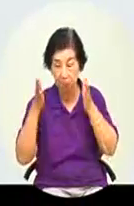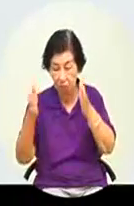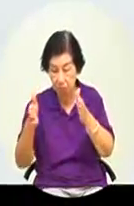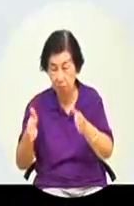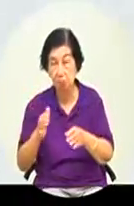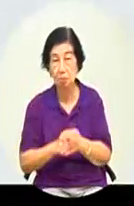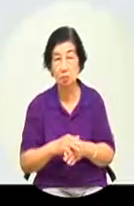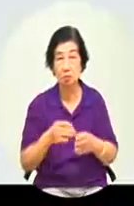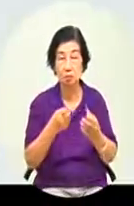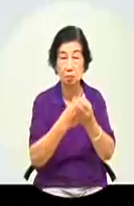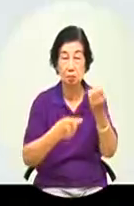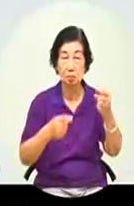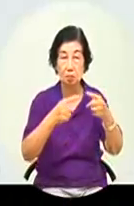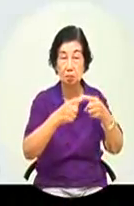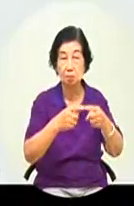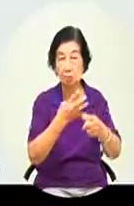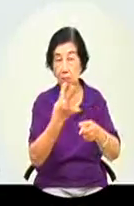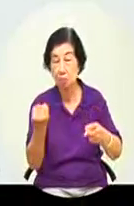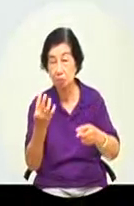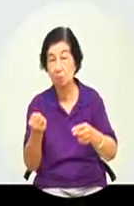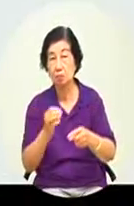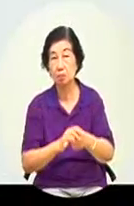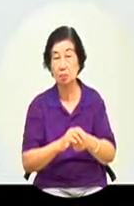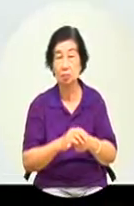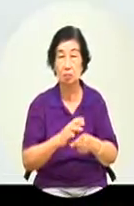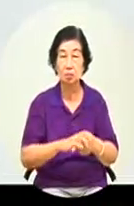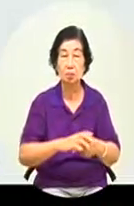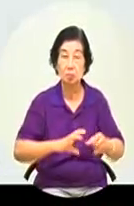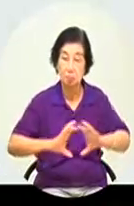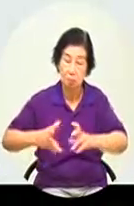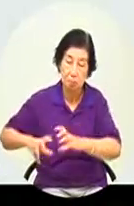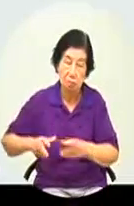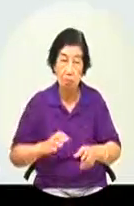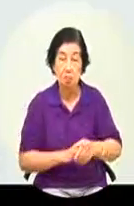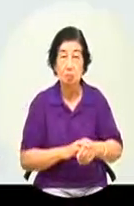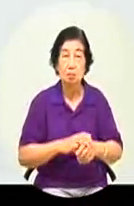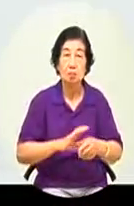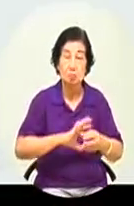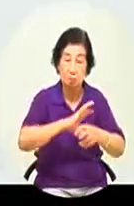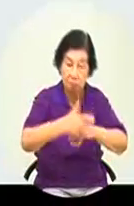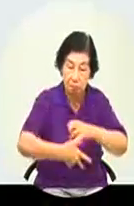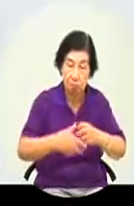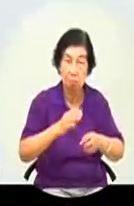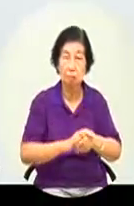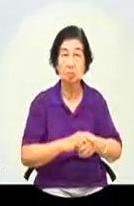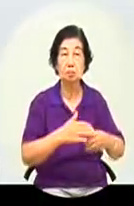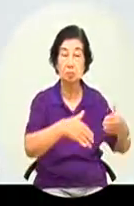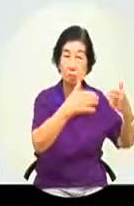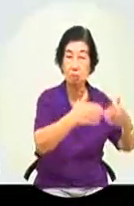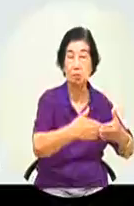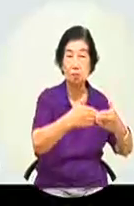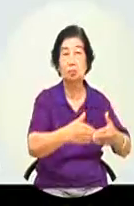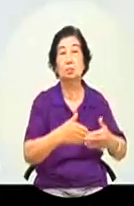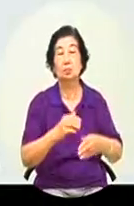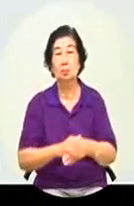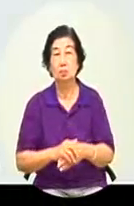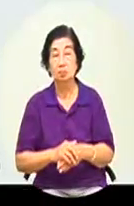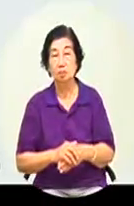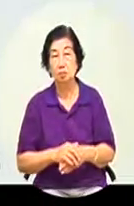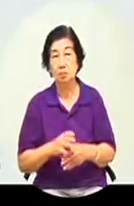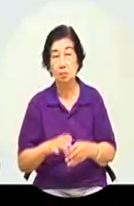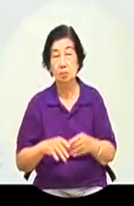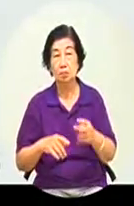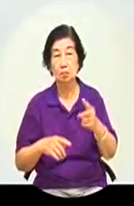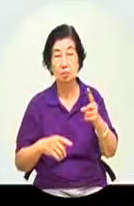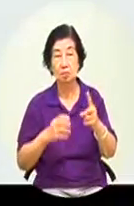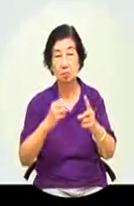么样？在世界各国，包括大陆等一下也请局长来做答复然后针对我们